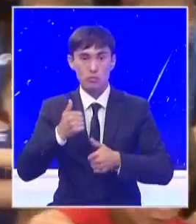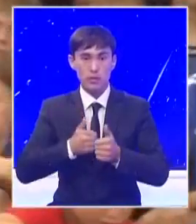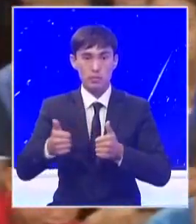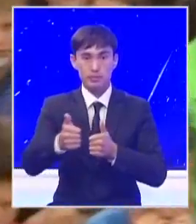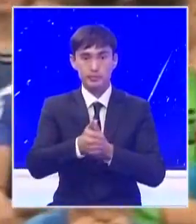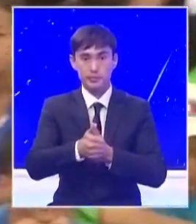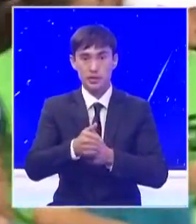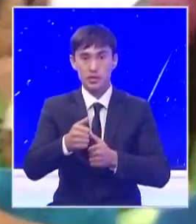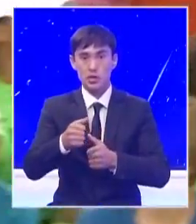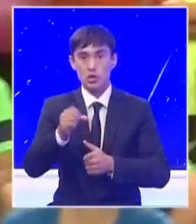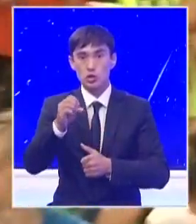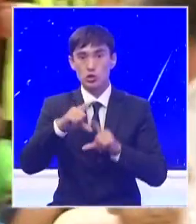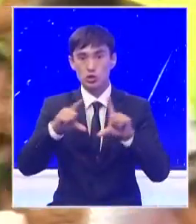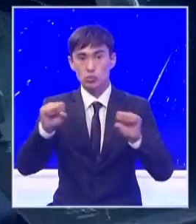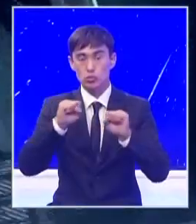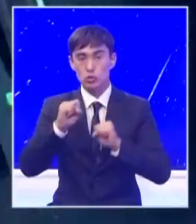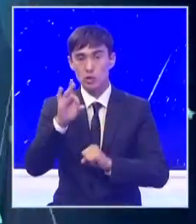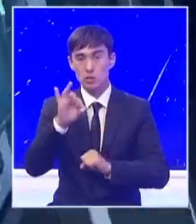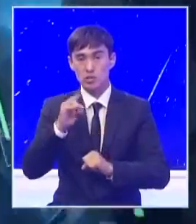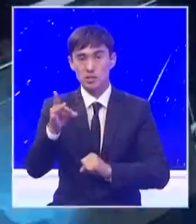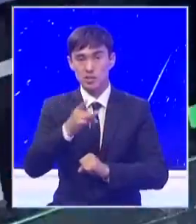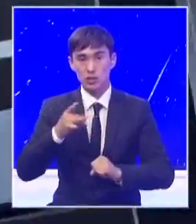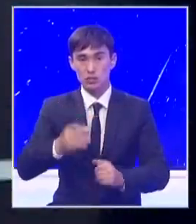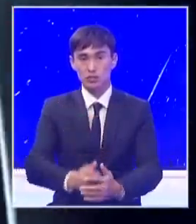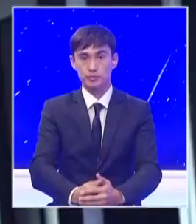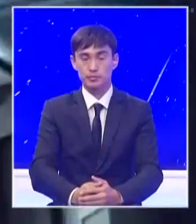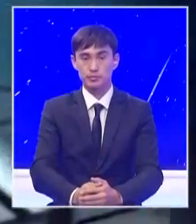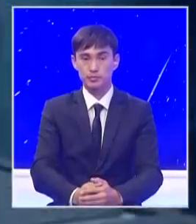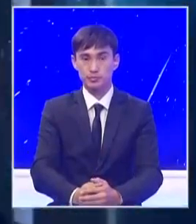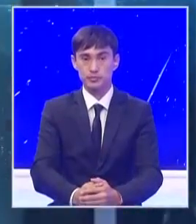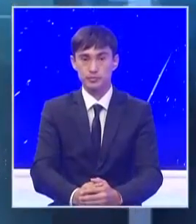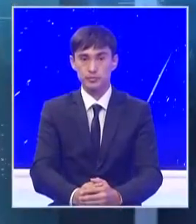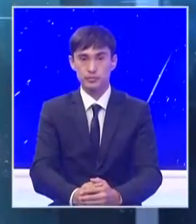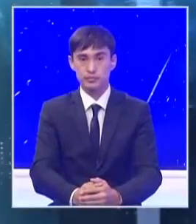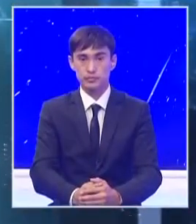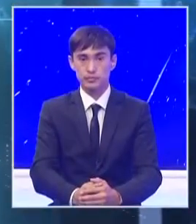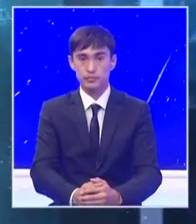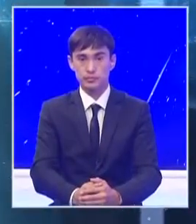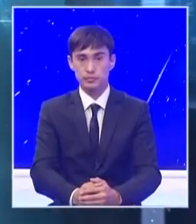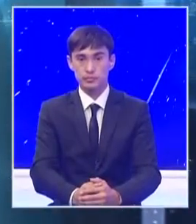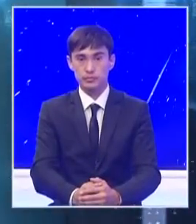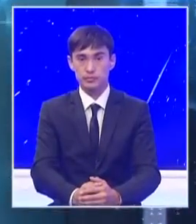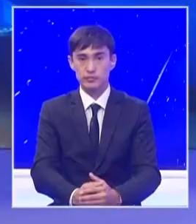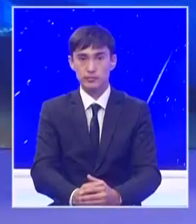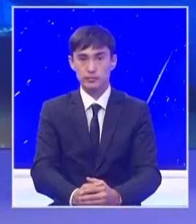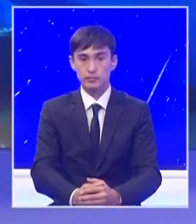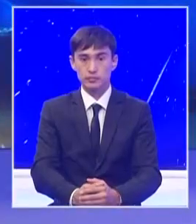воспитанники спортшколы Еңбекшіқазақского района. Лилия Штогрина, Бекжан Кенжебай, телеканал ЖТСУ.